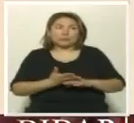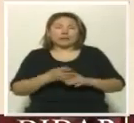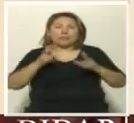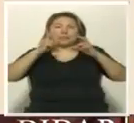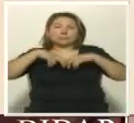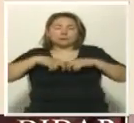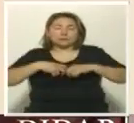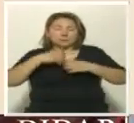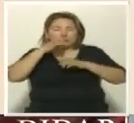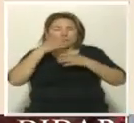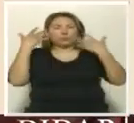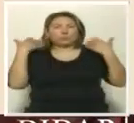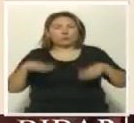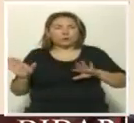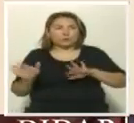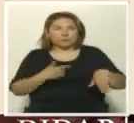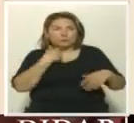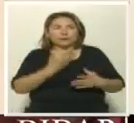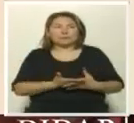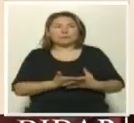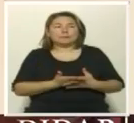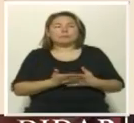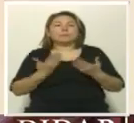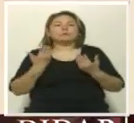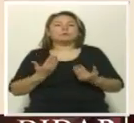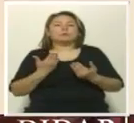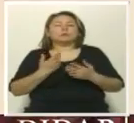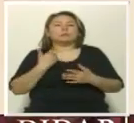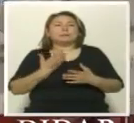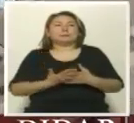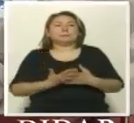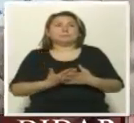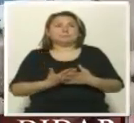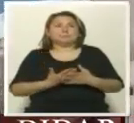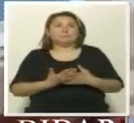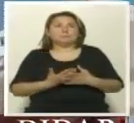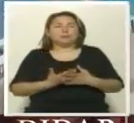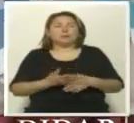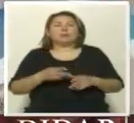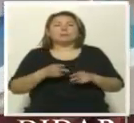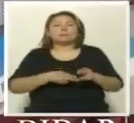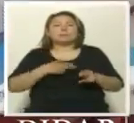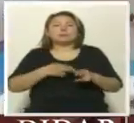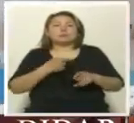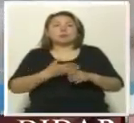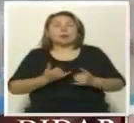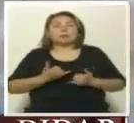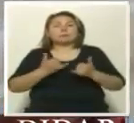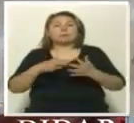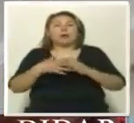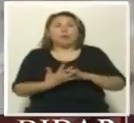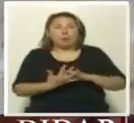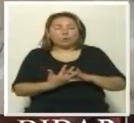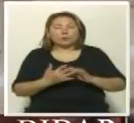экспертизадан өтті. Биыл бұйырса соны ауыстырамыз. Теміржол бойында орналасқан ауыл